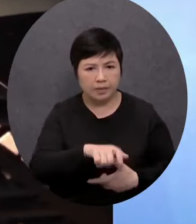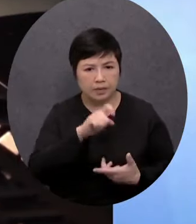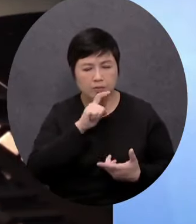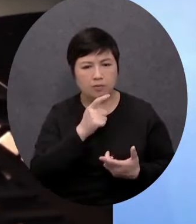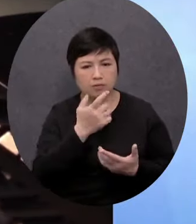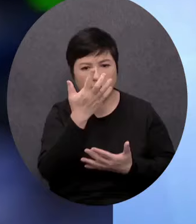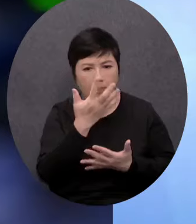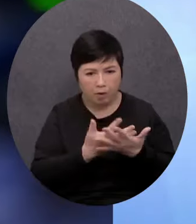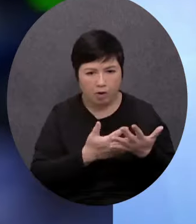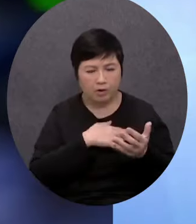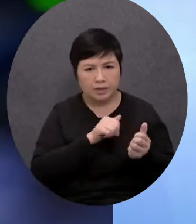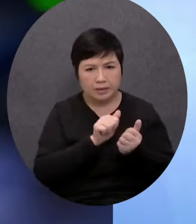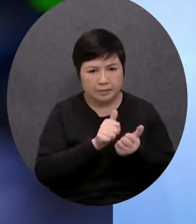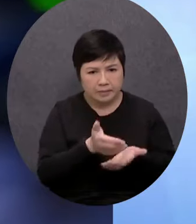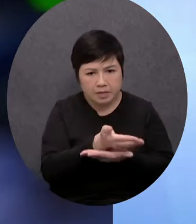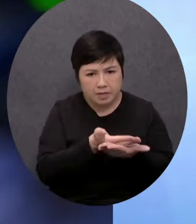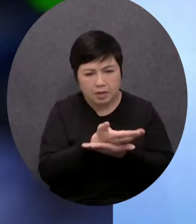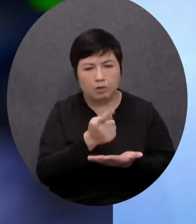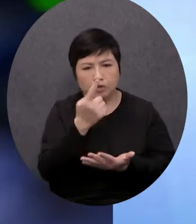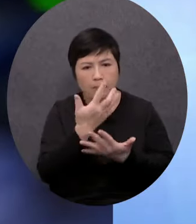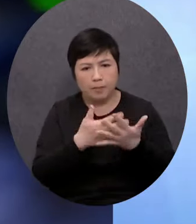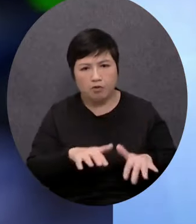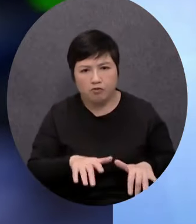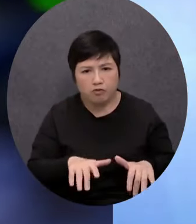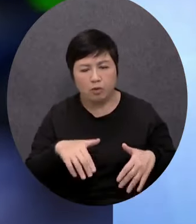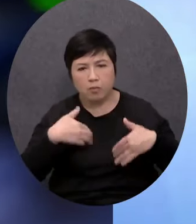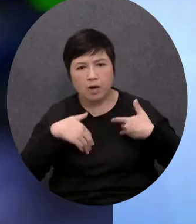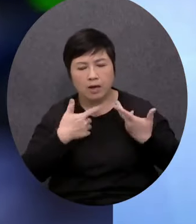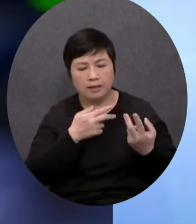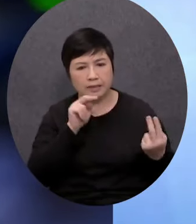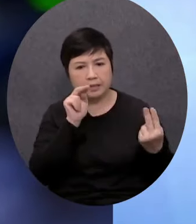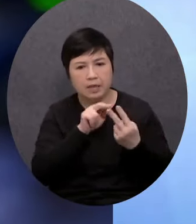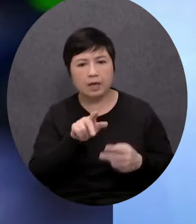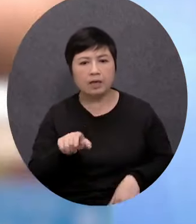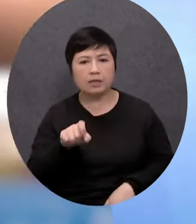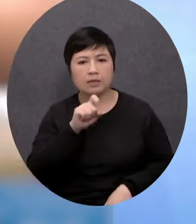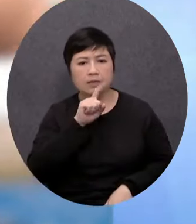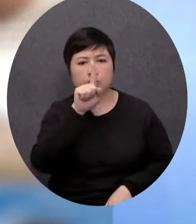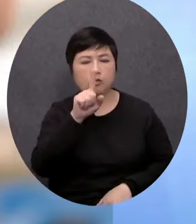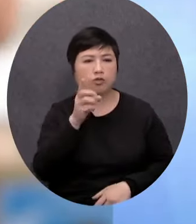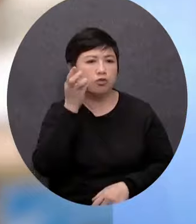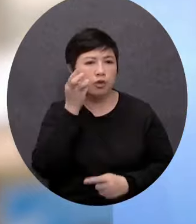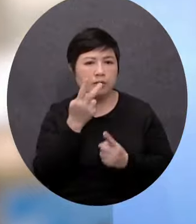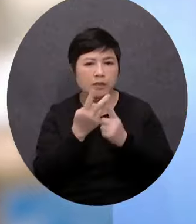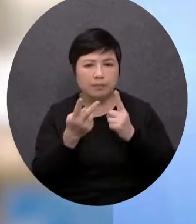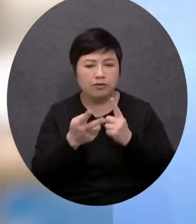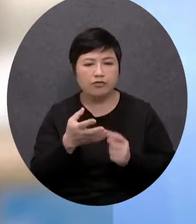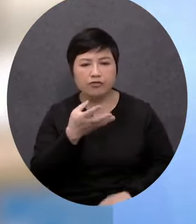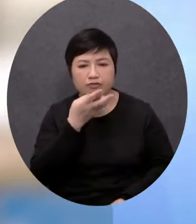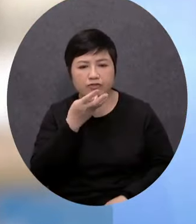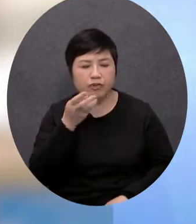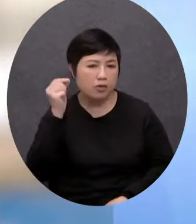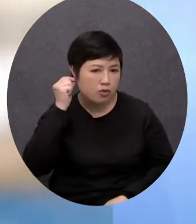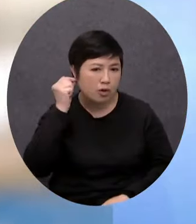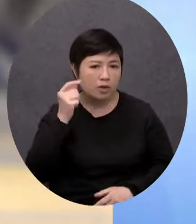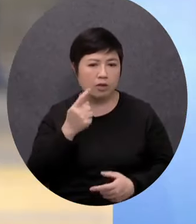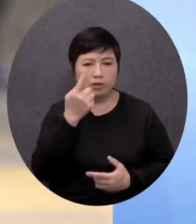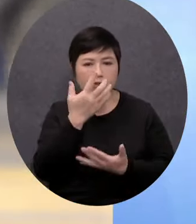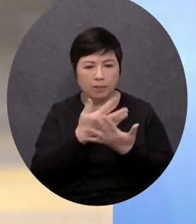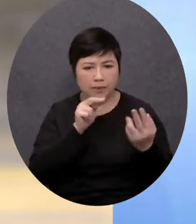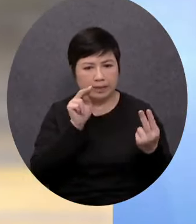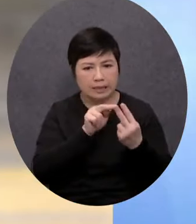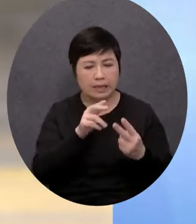交友程式或者網上遊戲等形式。 一名12歲的女童咧，喺網上面咧認識咗一名